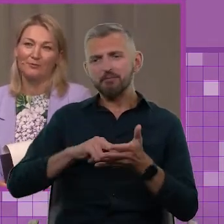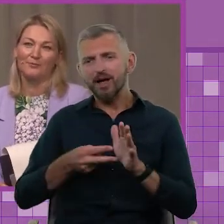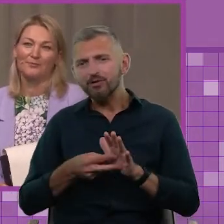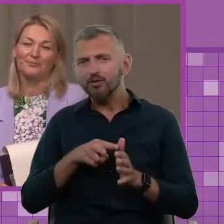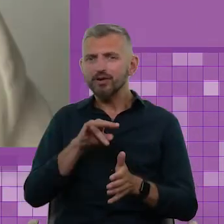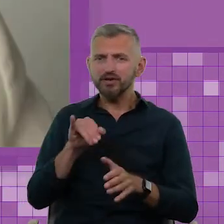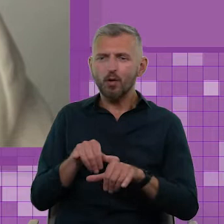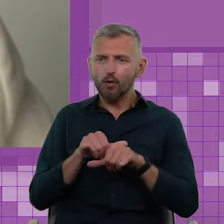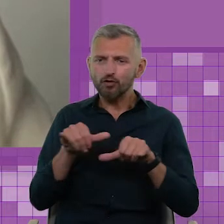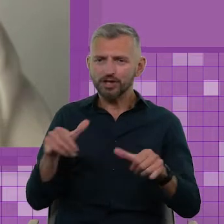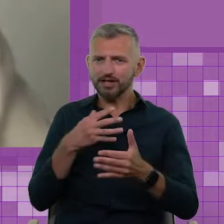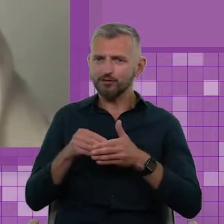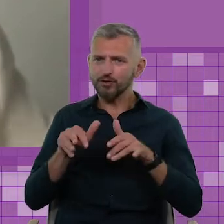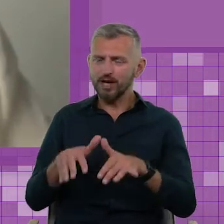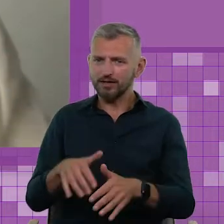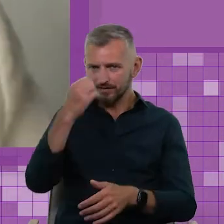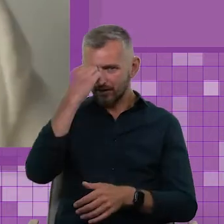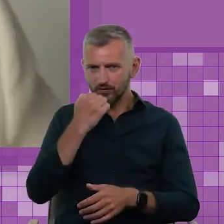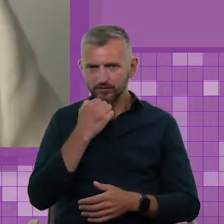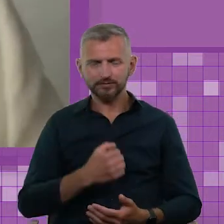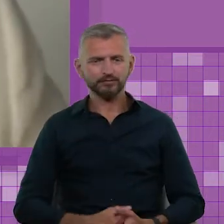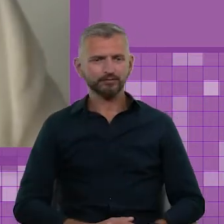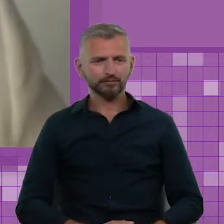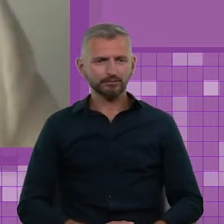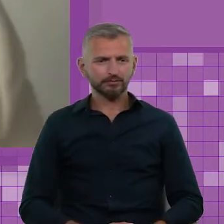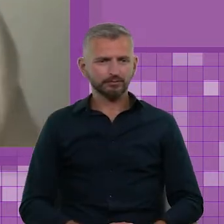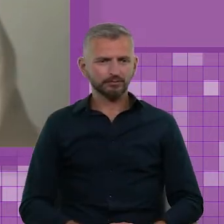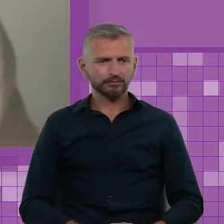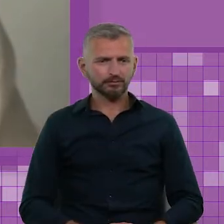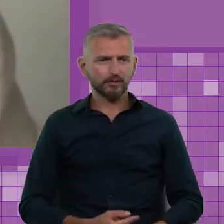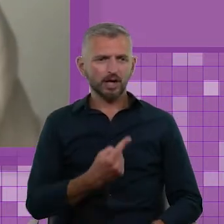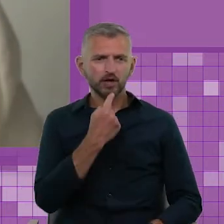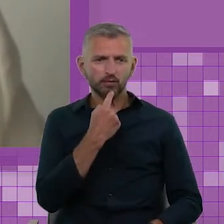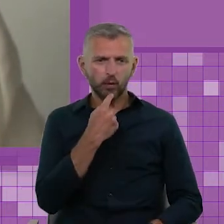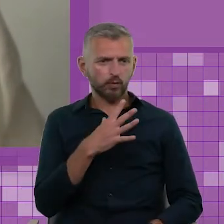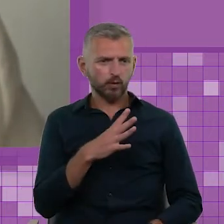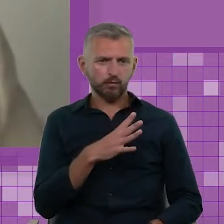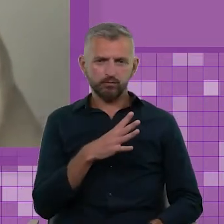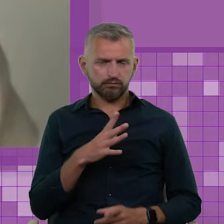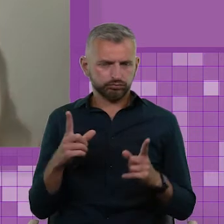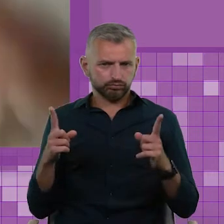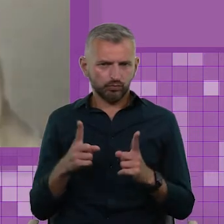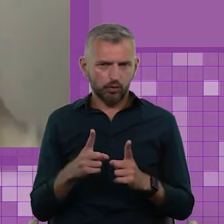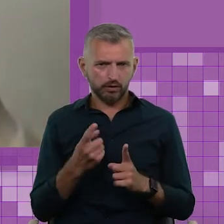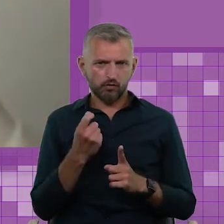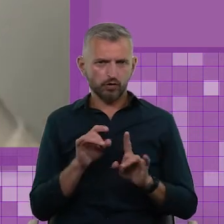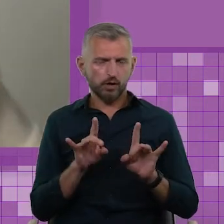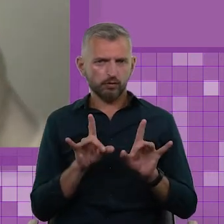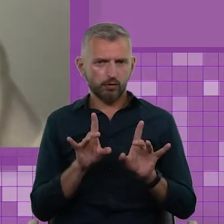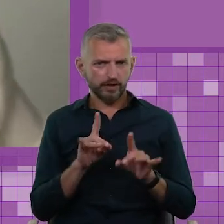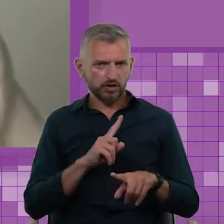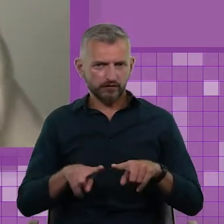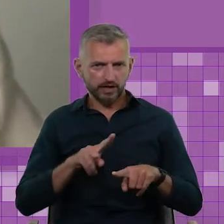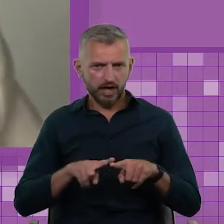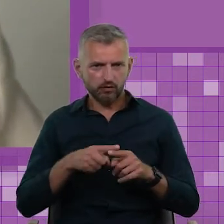ви розширити, скажімо так, свою діяльність? Дякую. А спробую бути коротко, трошки розповісти